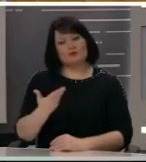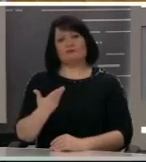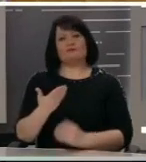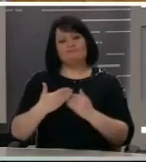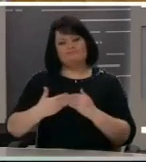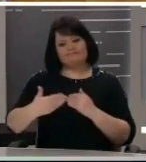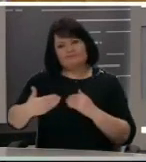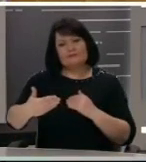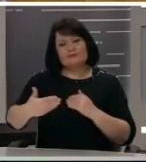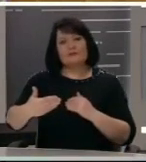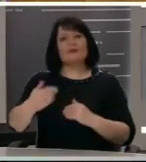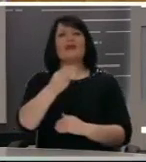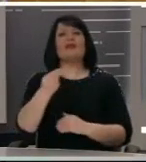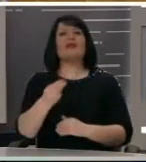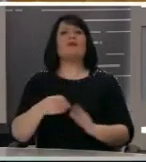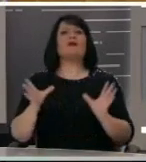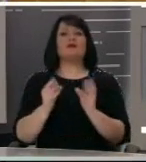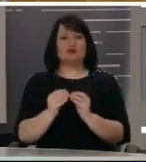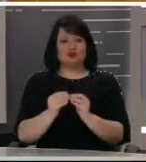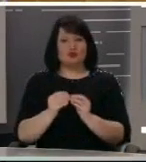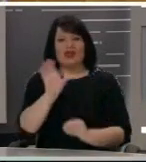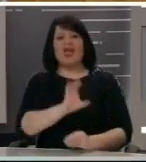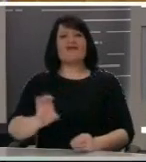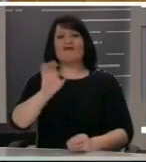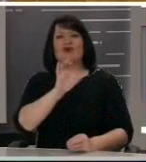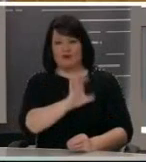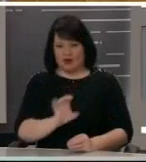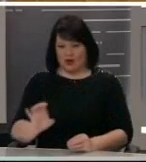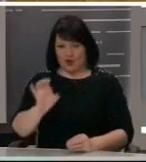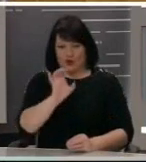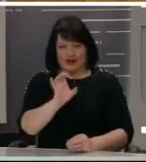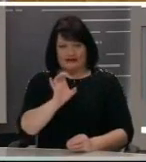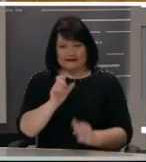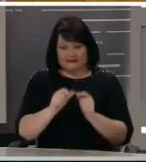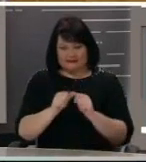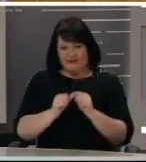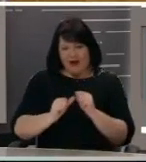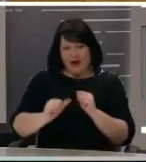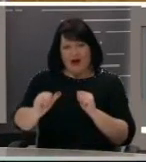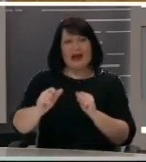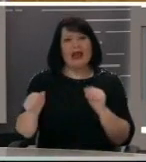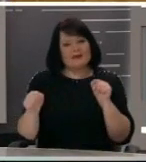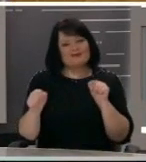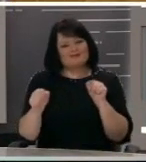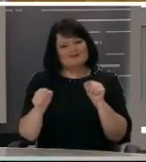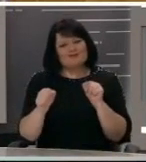τις πιο προωθημένες στα ζητήματα αυτά ευρωπαϊκές χώρες μειώνονται σταθερά τα τελευταία χρόνια.